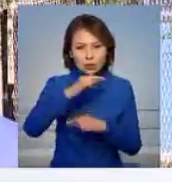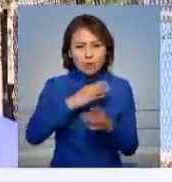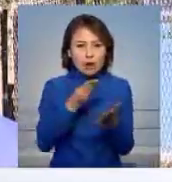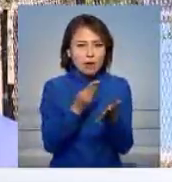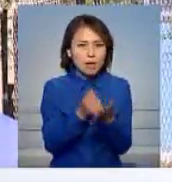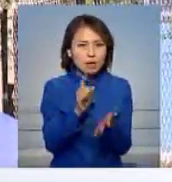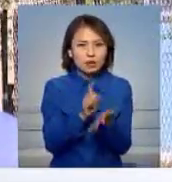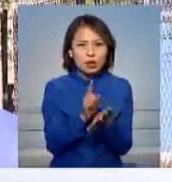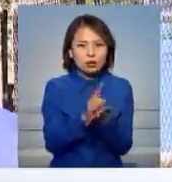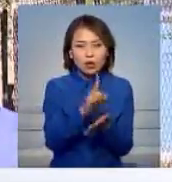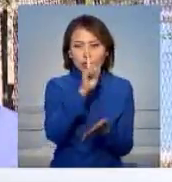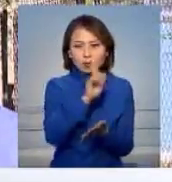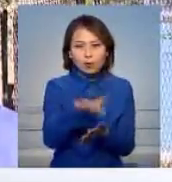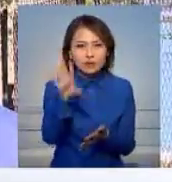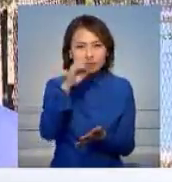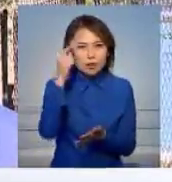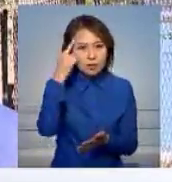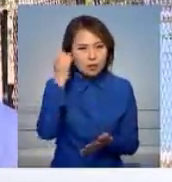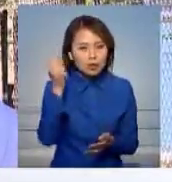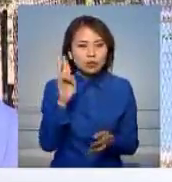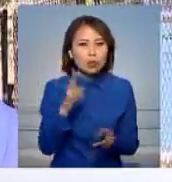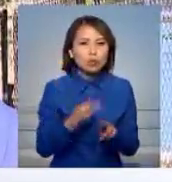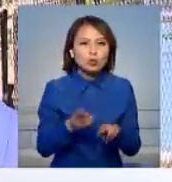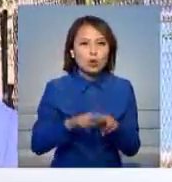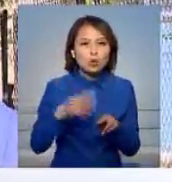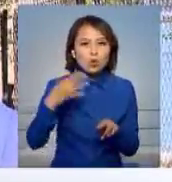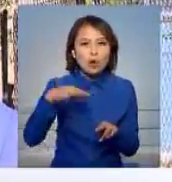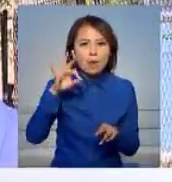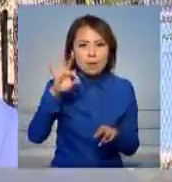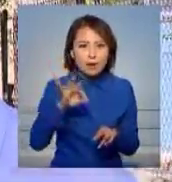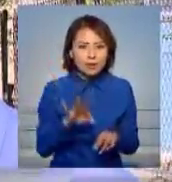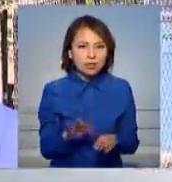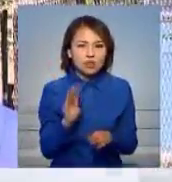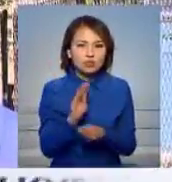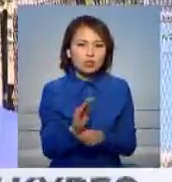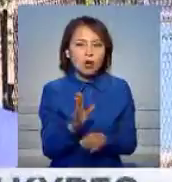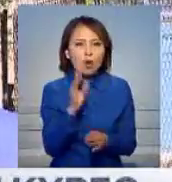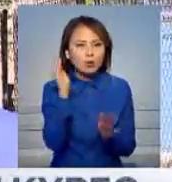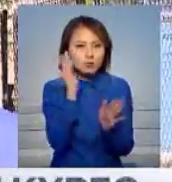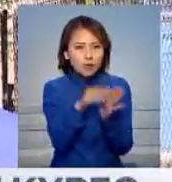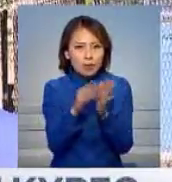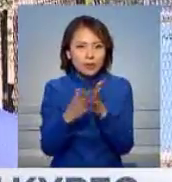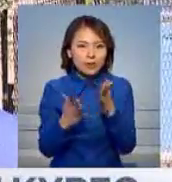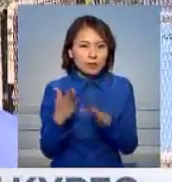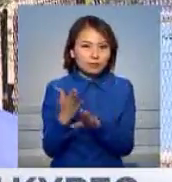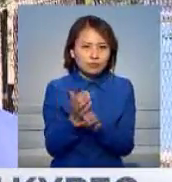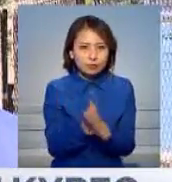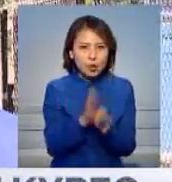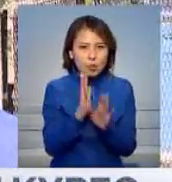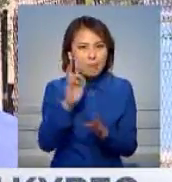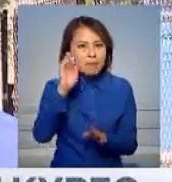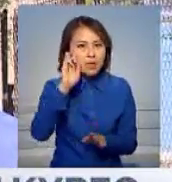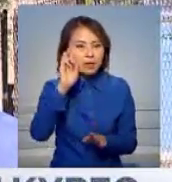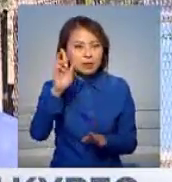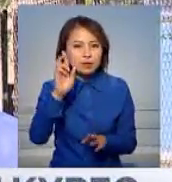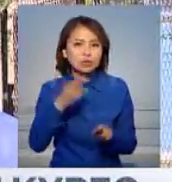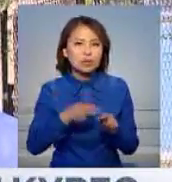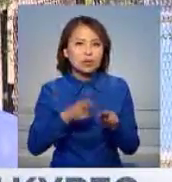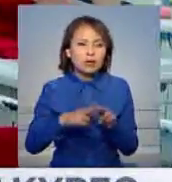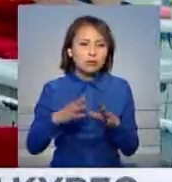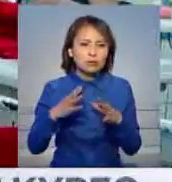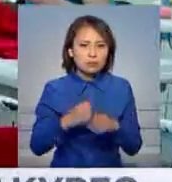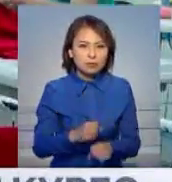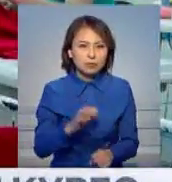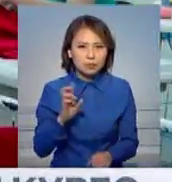анық. Мамандардың есебінше Қырғызстанда олардың үлесі 40% көрінеді. Егер сыбайлас жемқорлықты азайтсақ, мемлекеттік бюджет 20%-ға артар